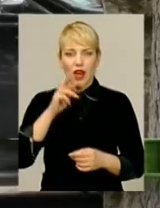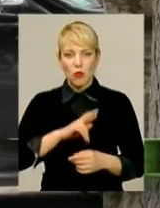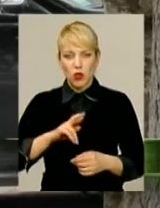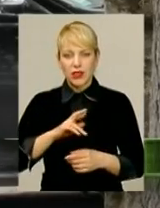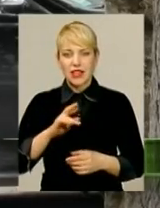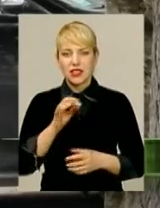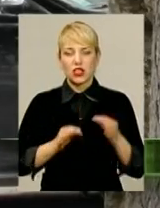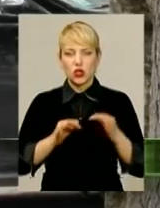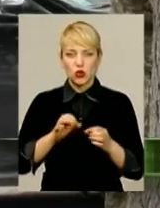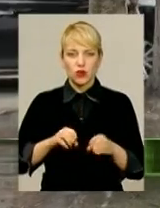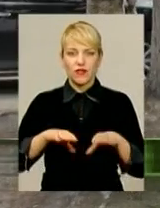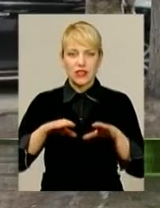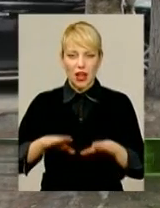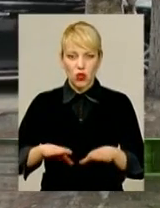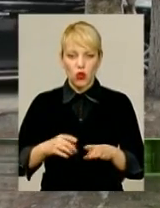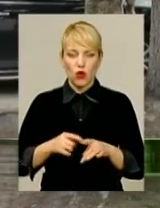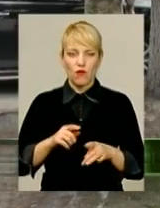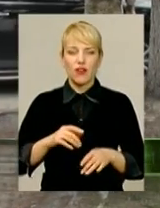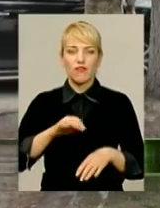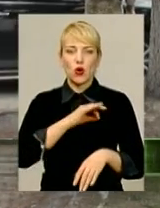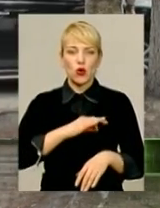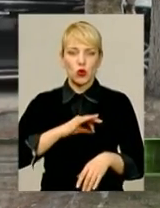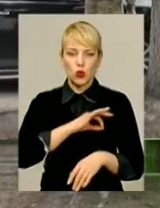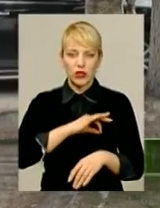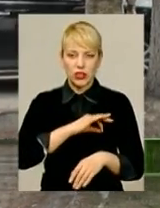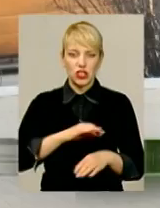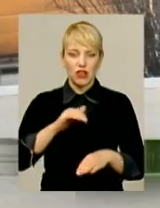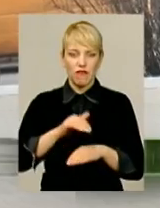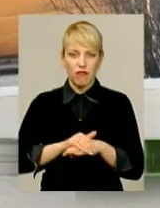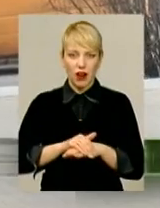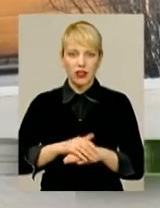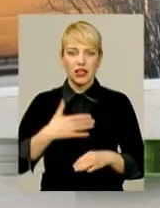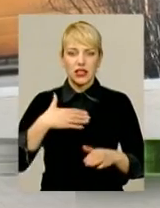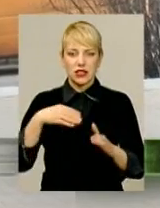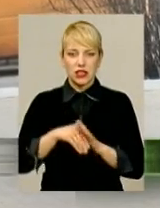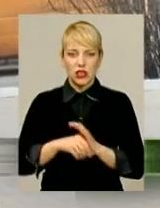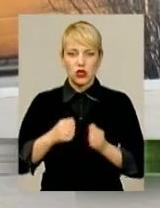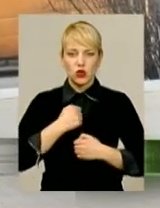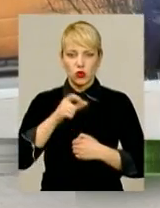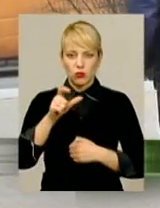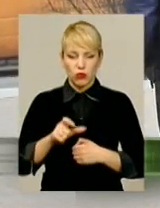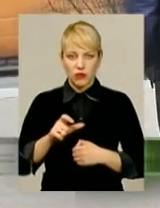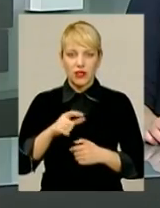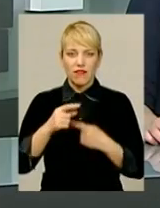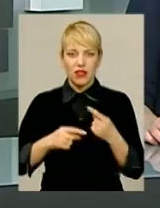районний суд встановив юридичний факт загибелі військовослужбовця внаслідок збройної агресії північного сусіда.